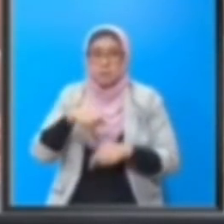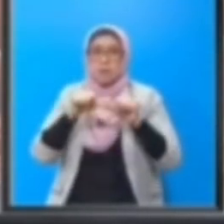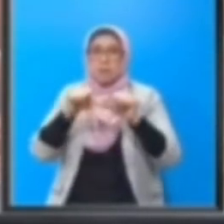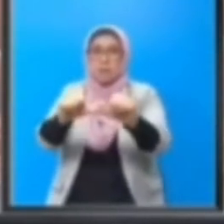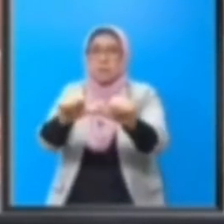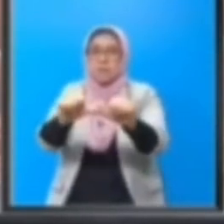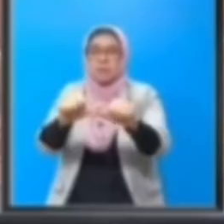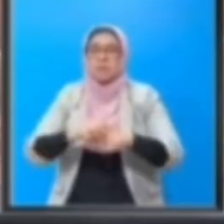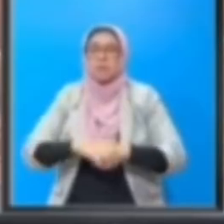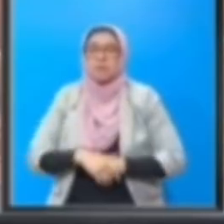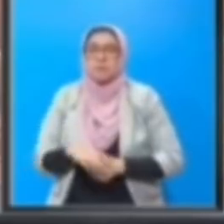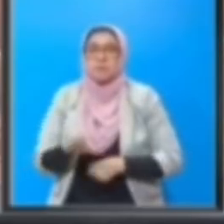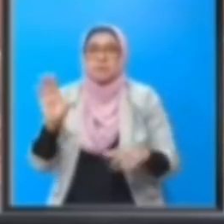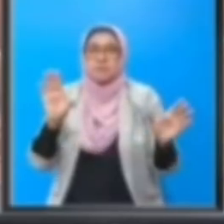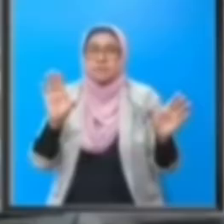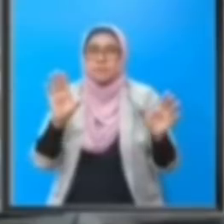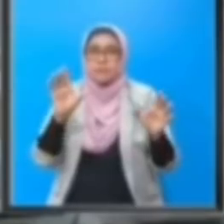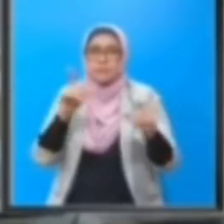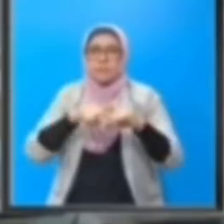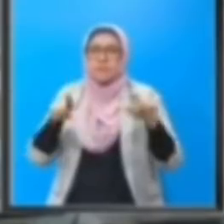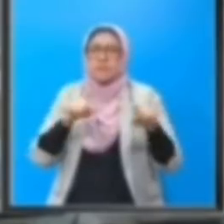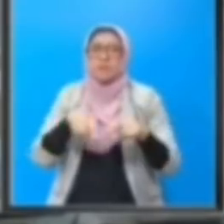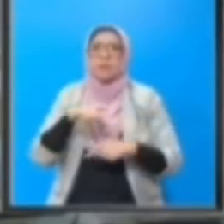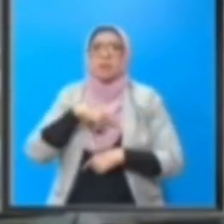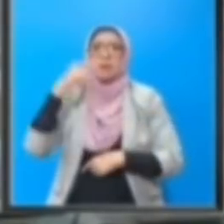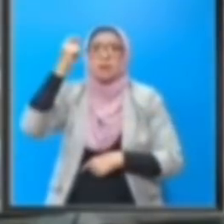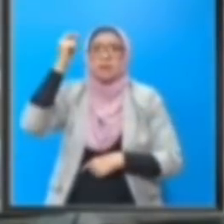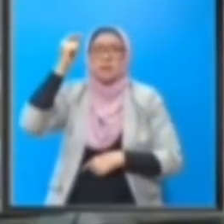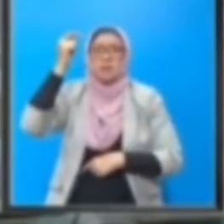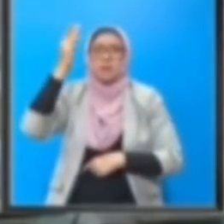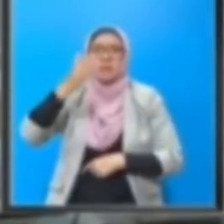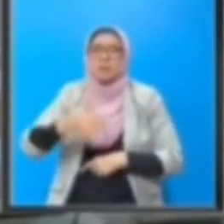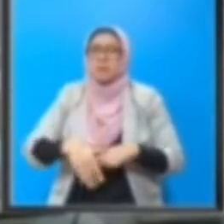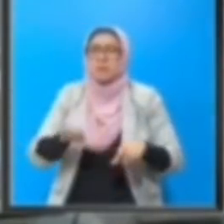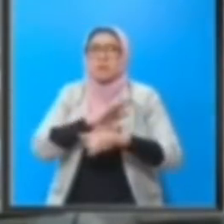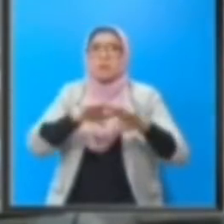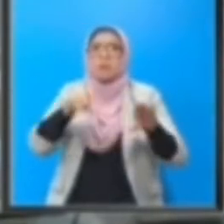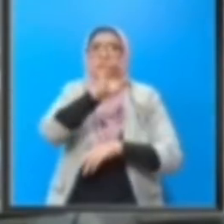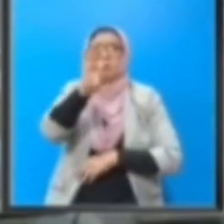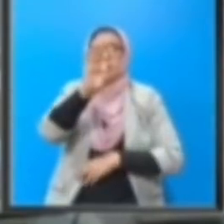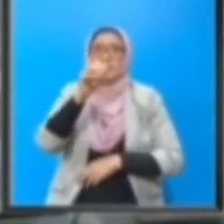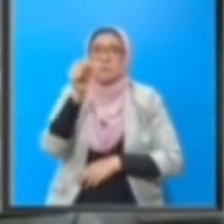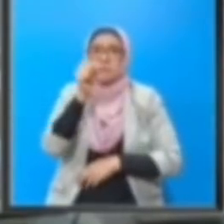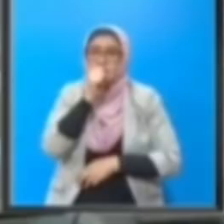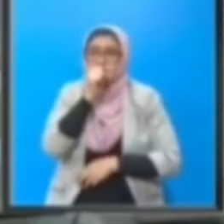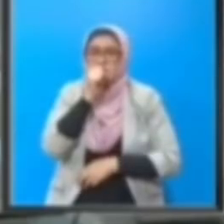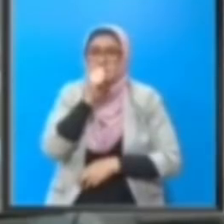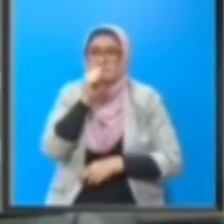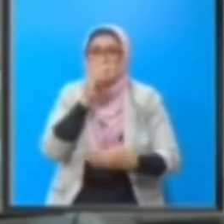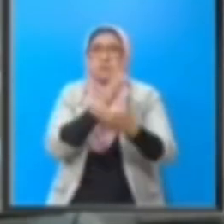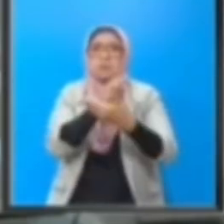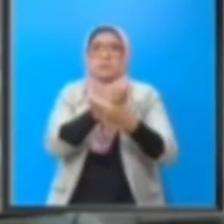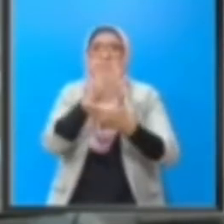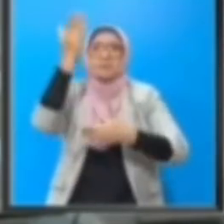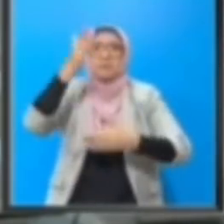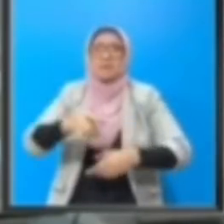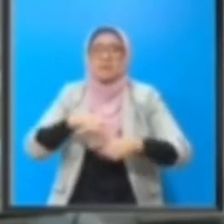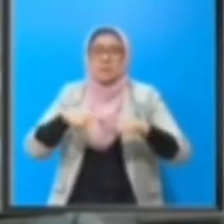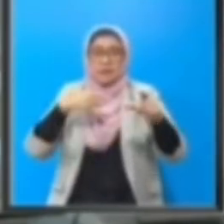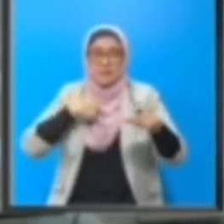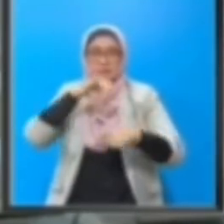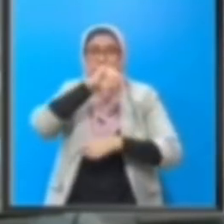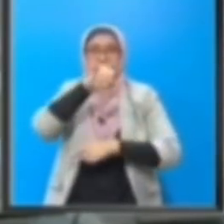Lepas pantai Datuk Tuan Speaker. Don't switch off the mic. Ini adalah perkara penting. Baik, silakan. Saya bagi peluang pada Speaker, dan juga lepas pantai. Speaker